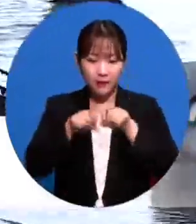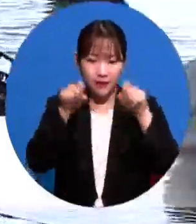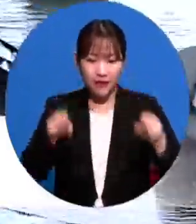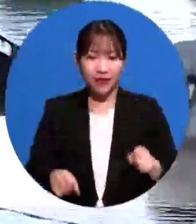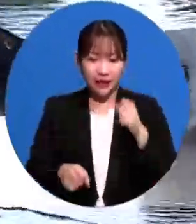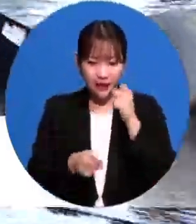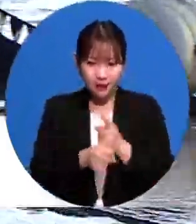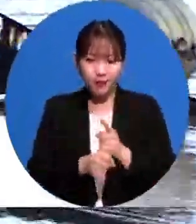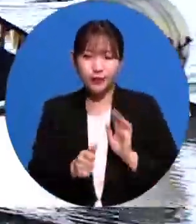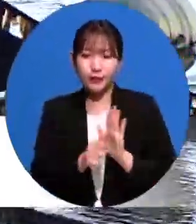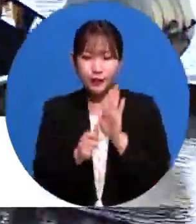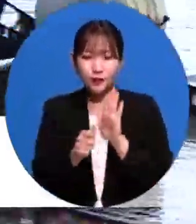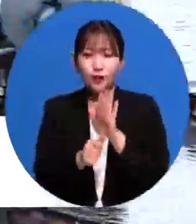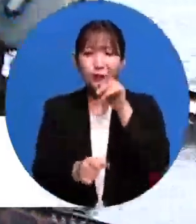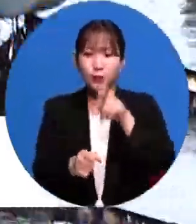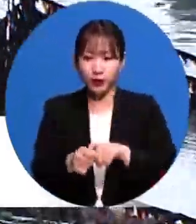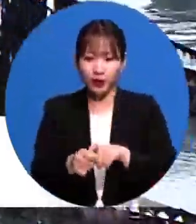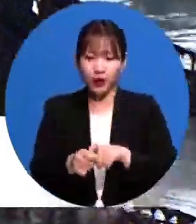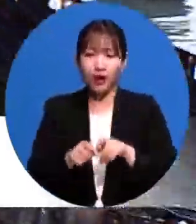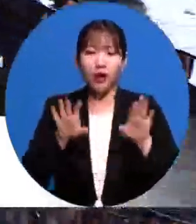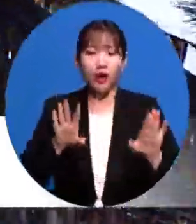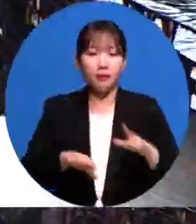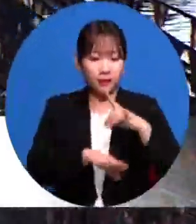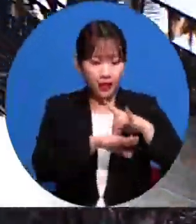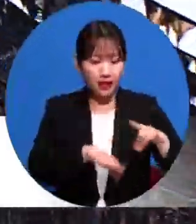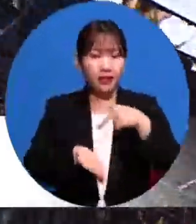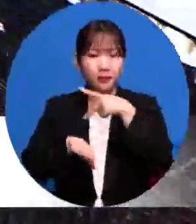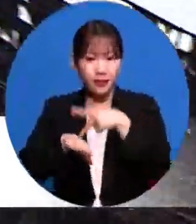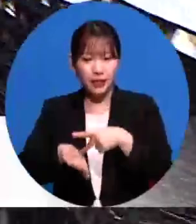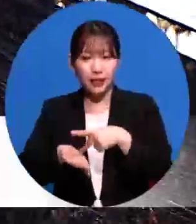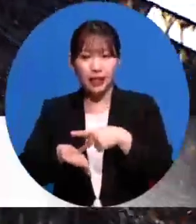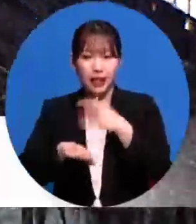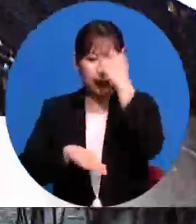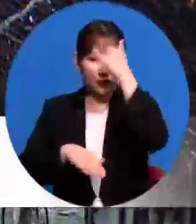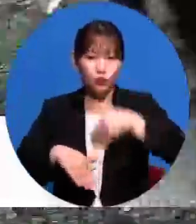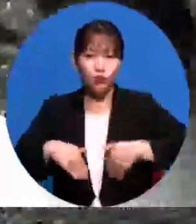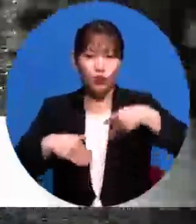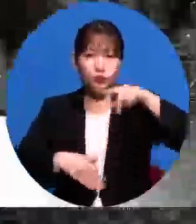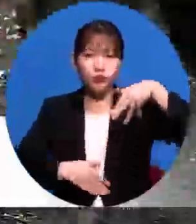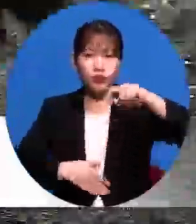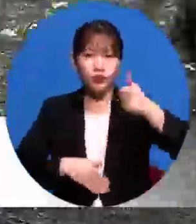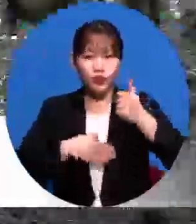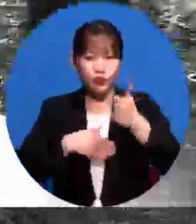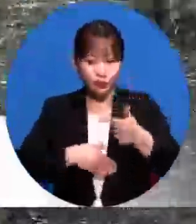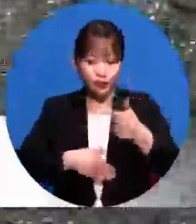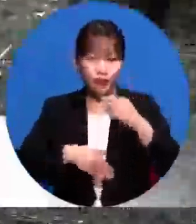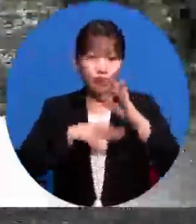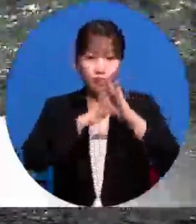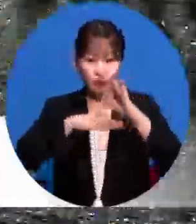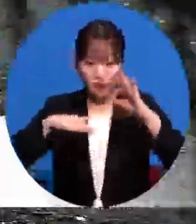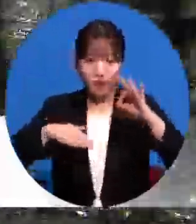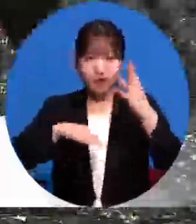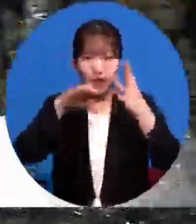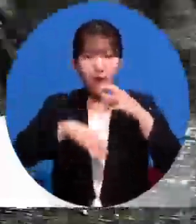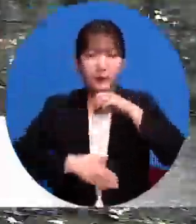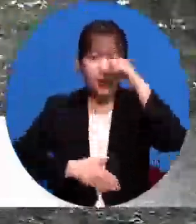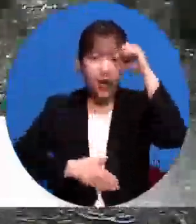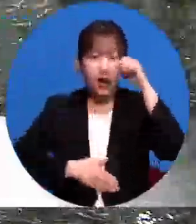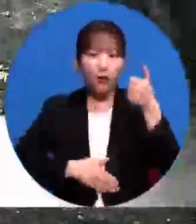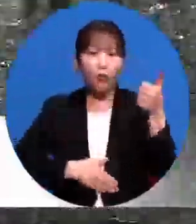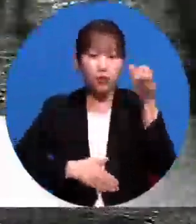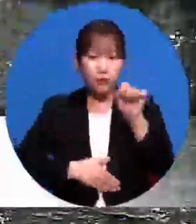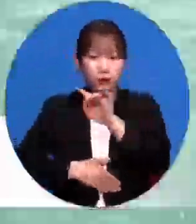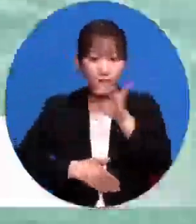체계적으로 육성 지원하기 위한 것으로 이번에 해남과 신안 충남 서천 등 세구시서원정대 각 50억원씩